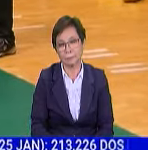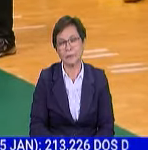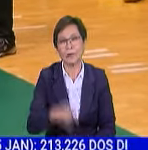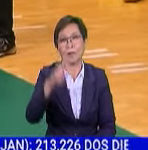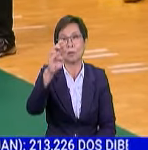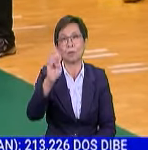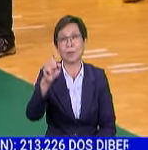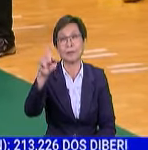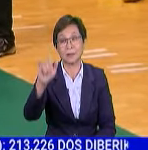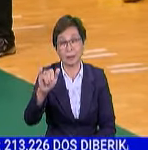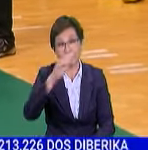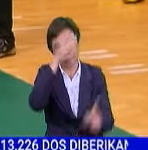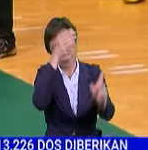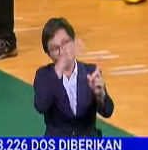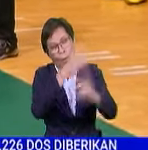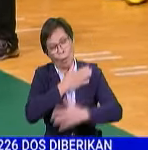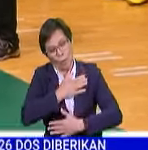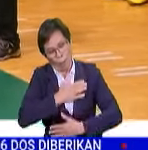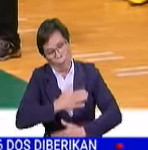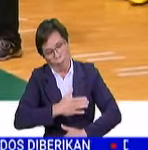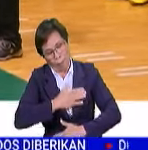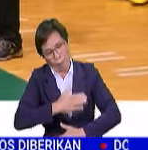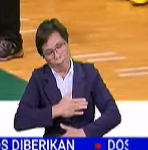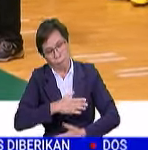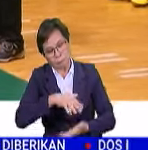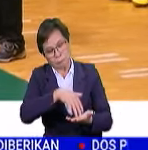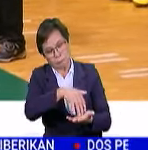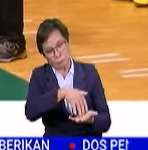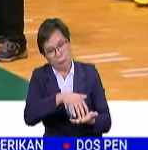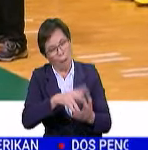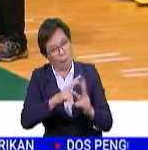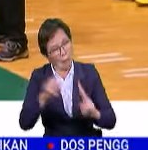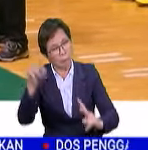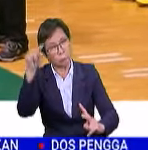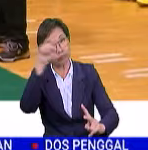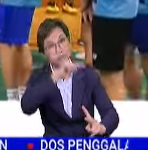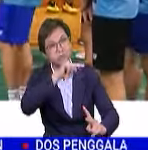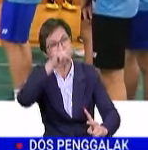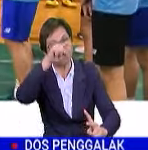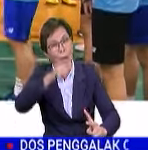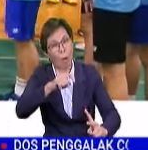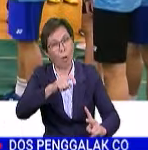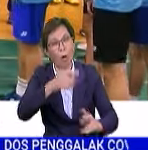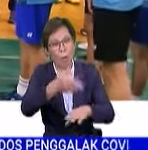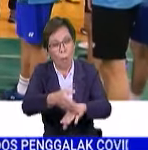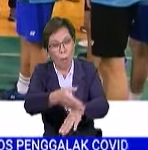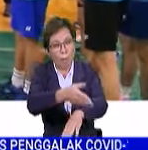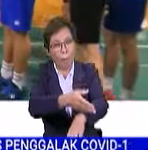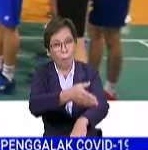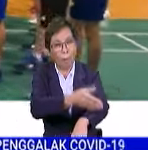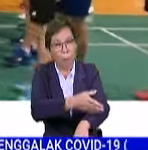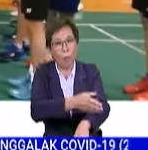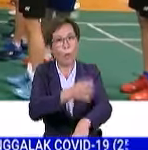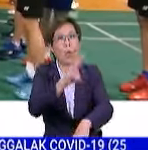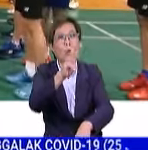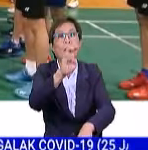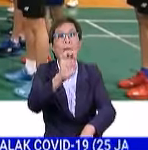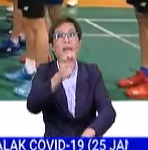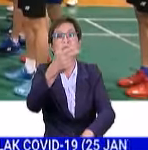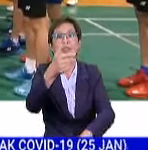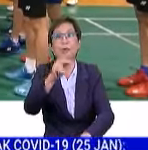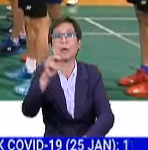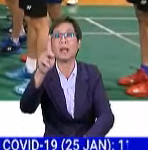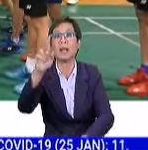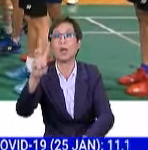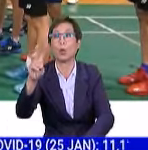Menurut Rexy, aspek ketenangan merupakan antara kelemahan paling ketara yang perlu diperbaiki Wei Chong, Kai